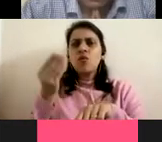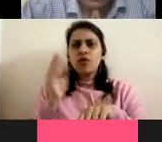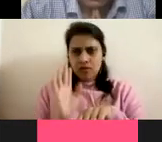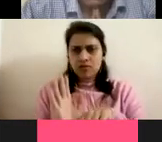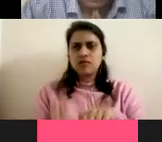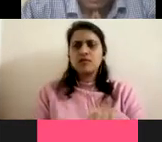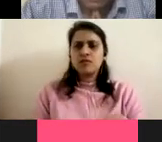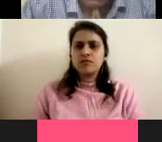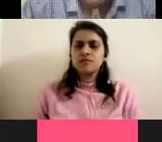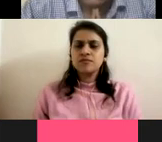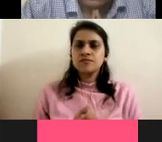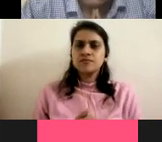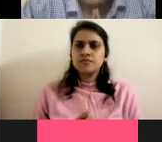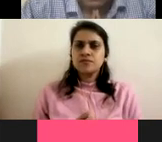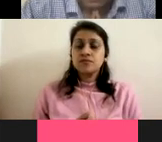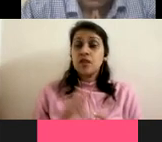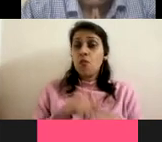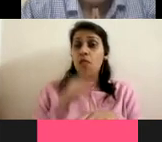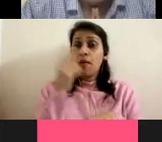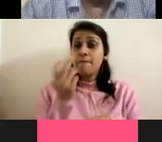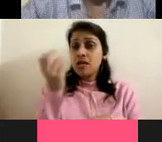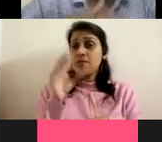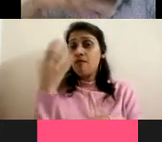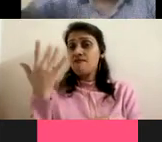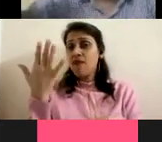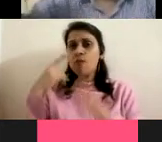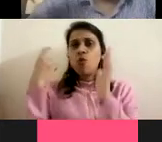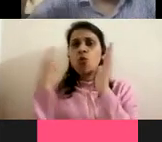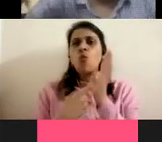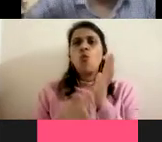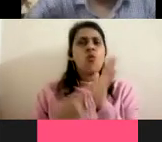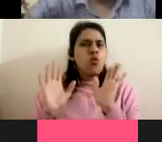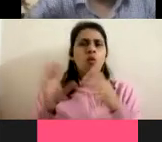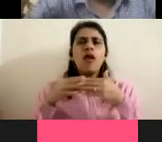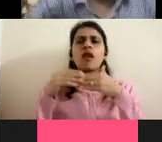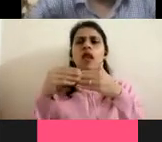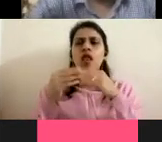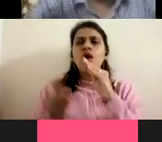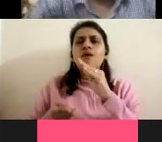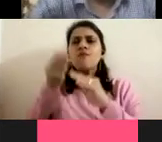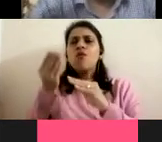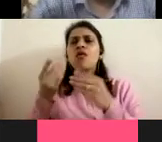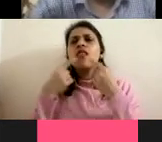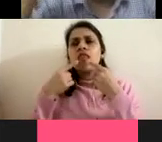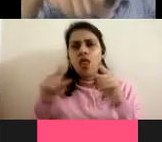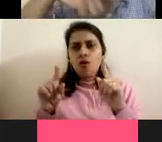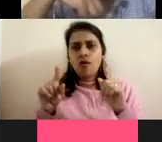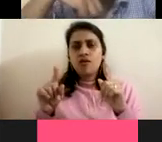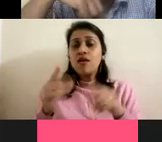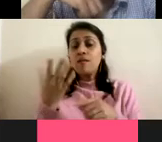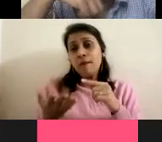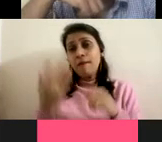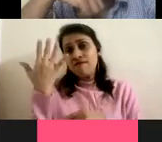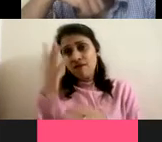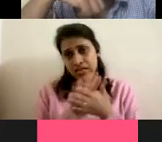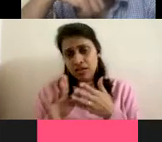मिनट का है ये 5 मिनट का है तो वो एक फ्लेक्सिबिलिटी मतलब हो सकता है कि 5 मिनट में ही खत्म हो जाए हो सकता है 10 मिनट में ही खत्म हो जाए लेकिन